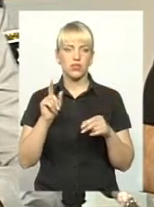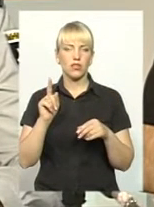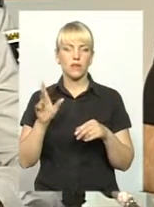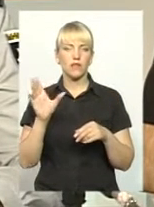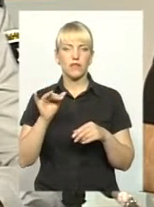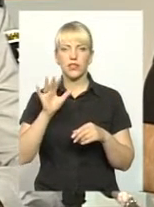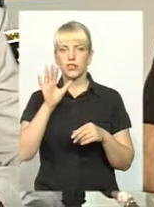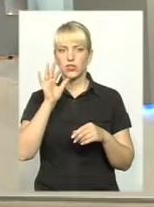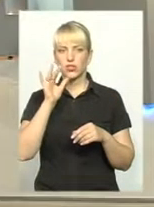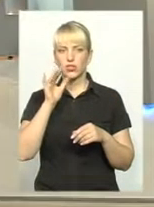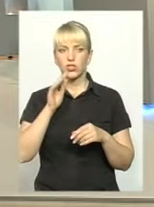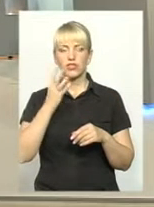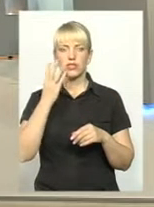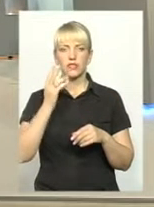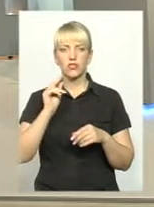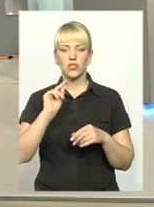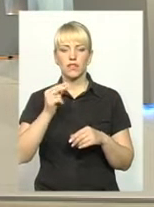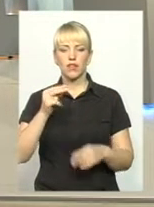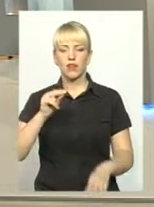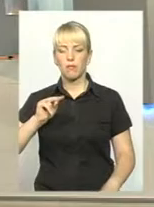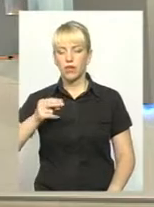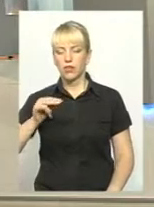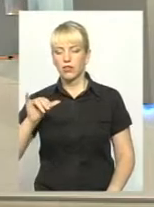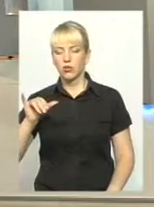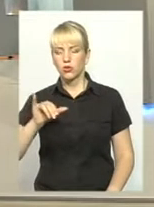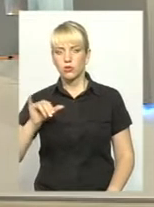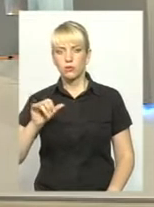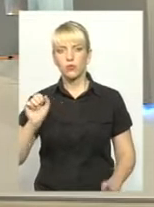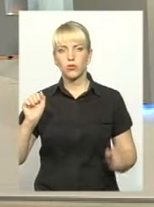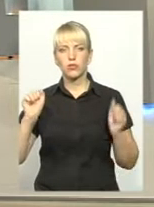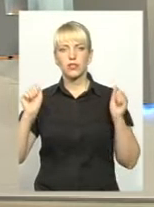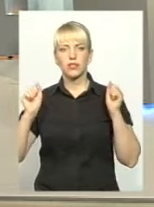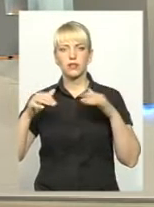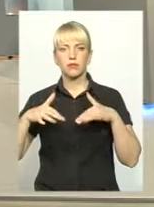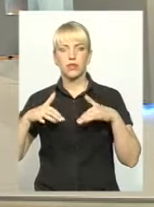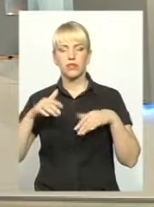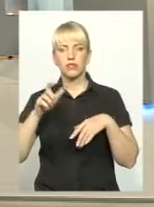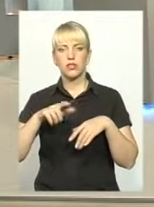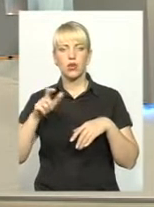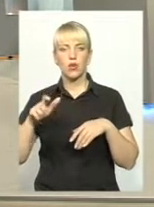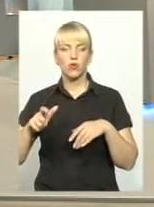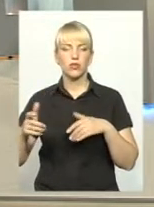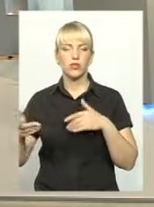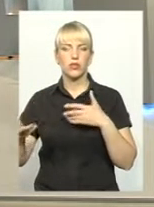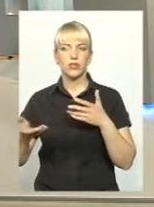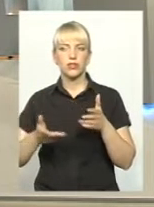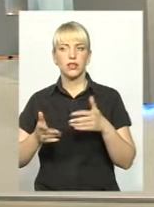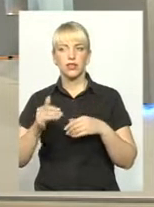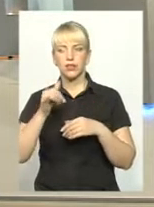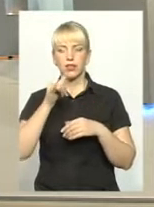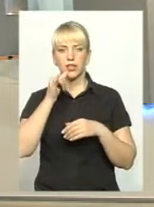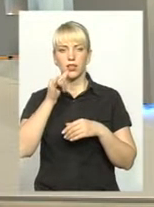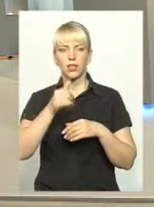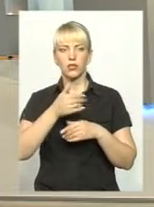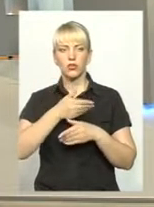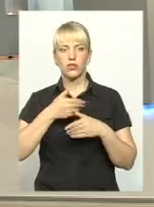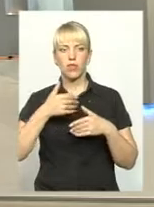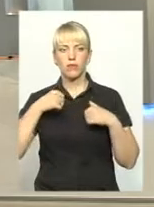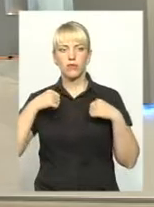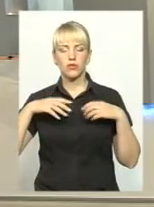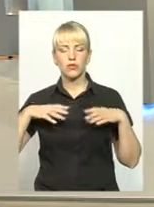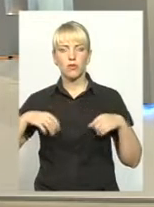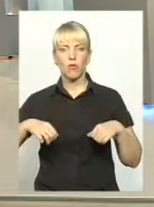час, четвер, п'ятниця, субота збираються люди, які не дають нам спокою до